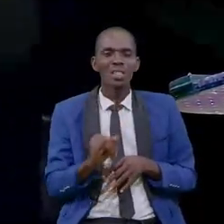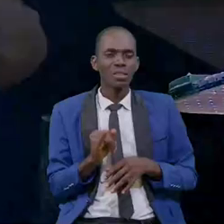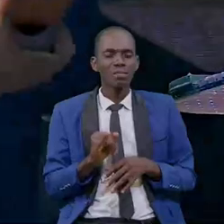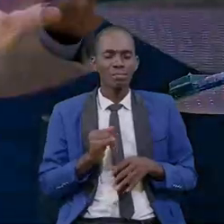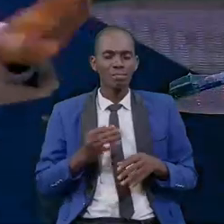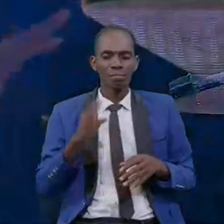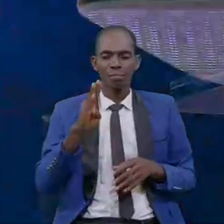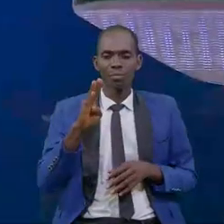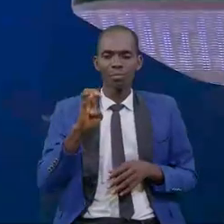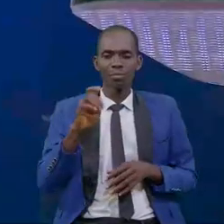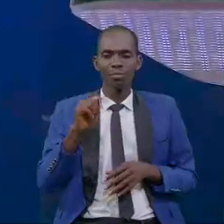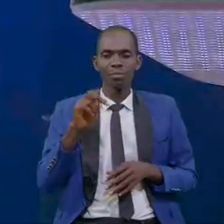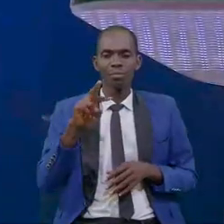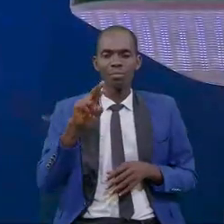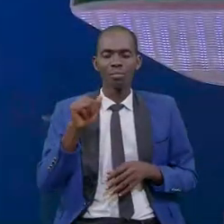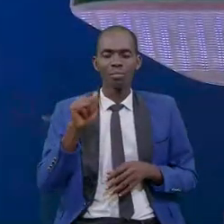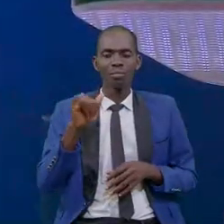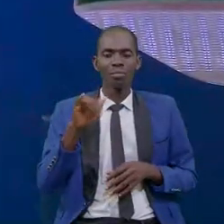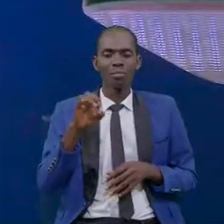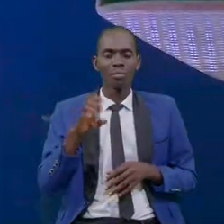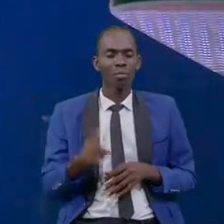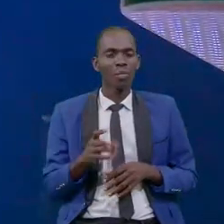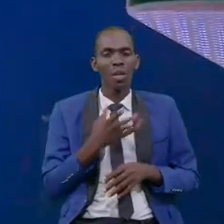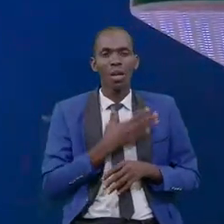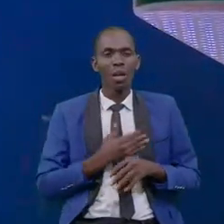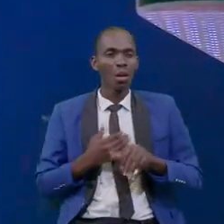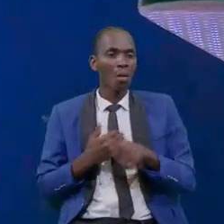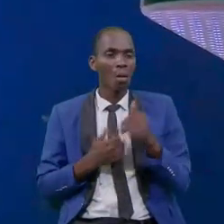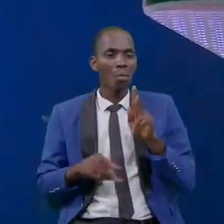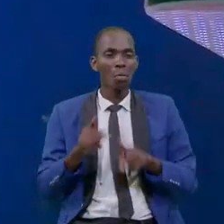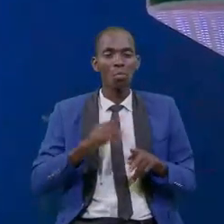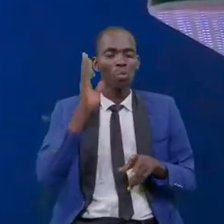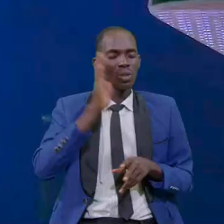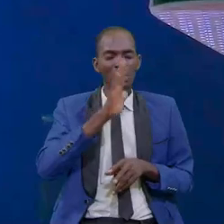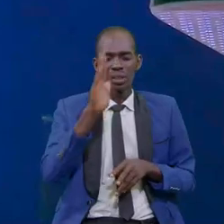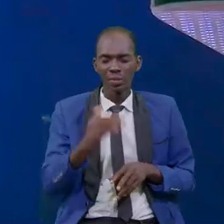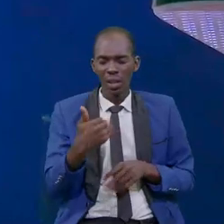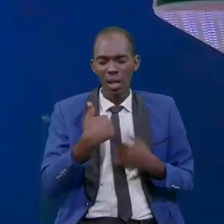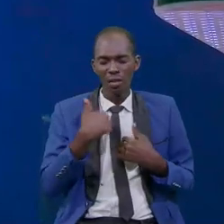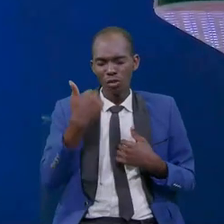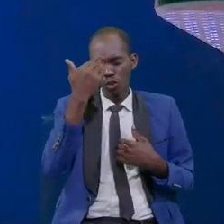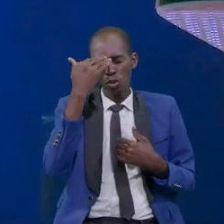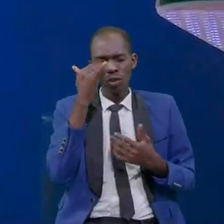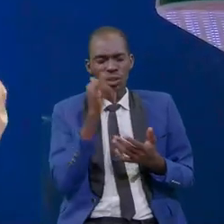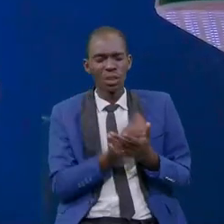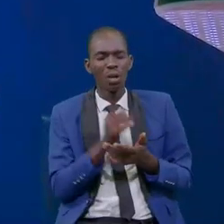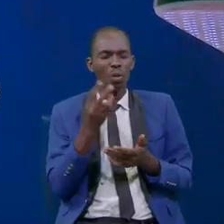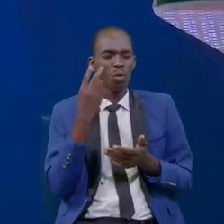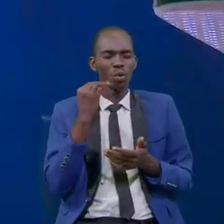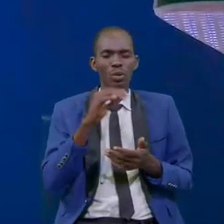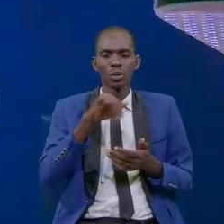trahi. Et les autres ne pouvaient même pas deviner que c'était Judas Iscariot. Vous